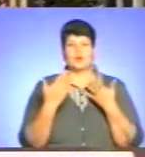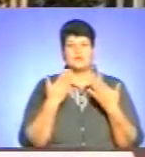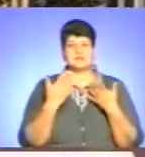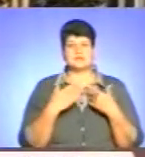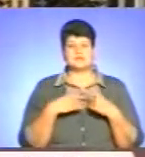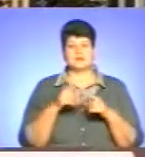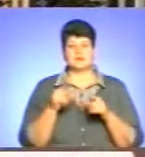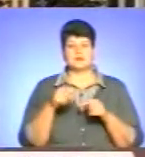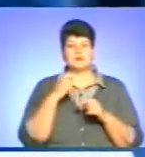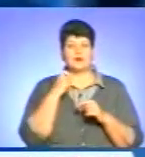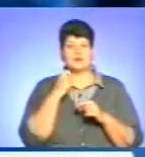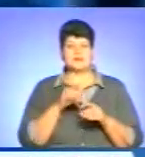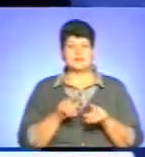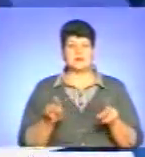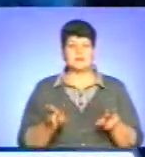ровесниками.